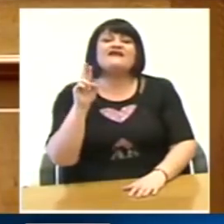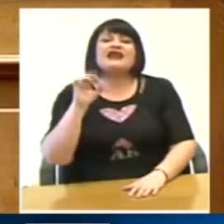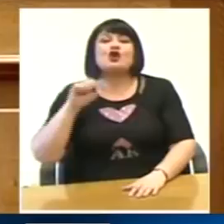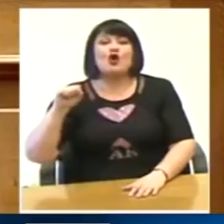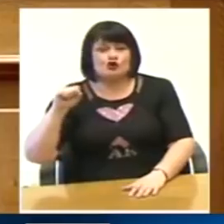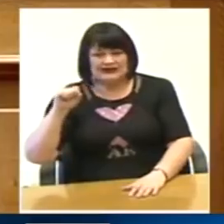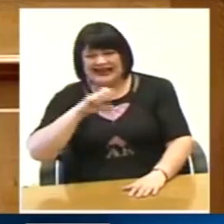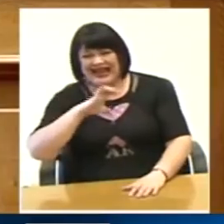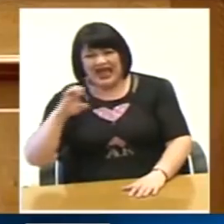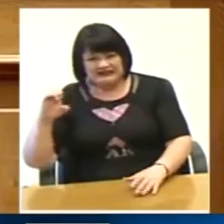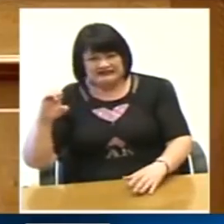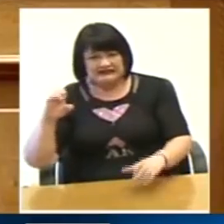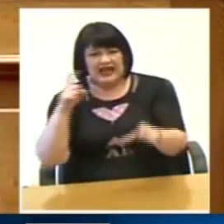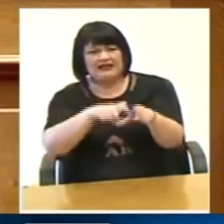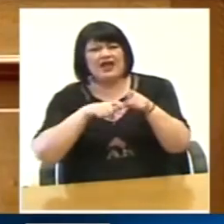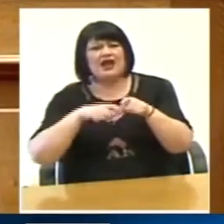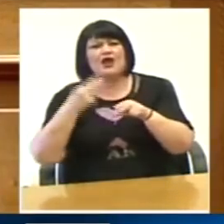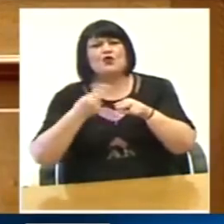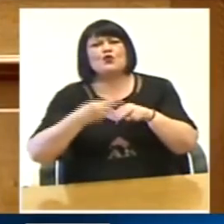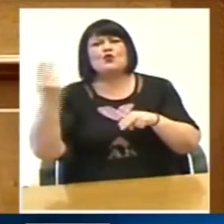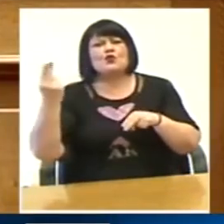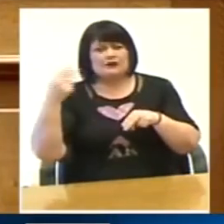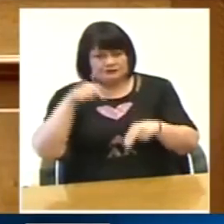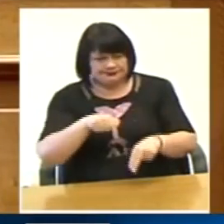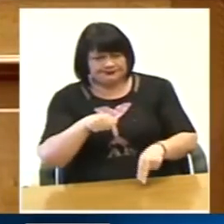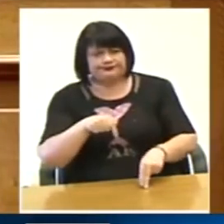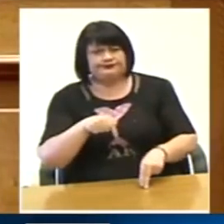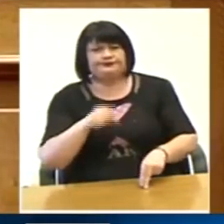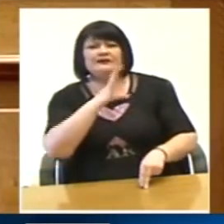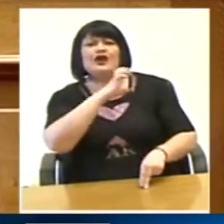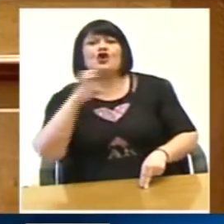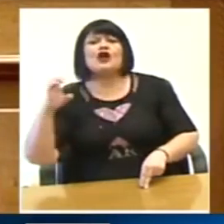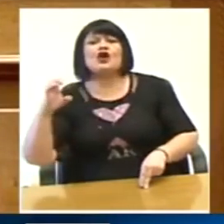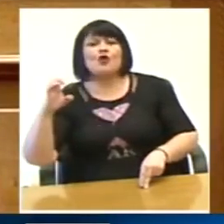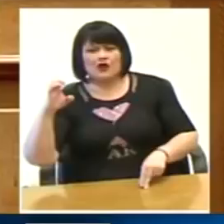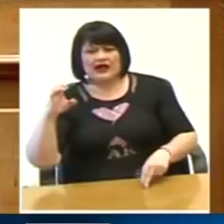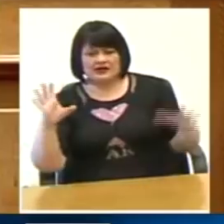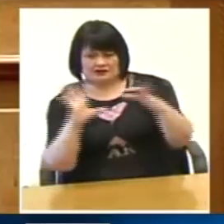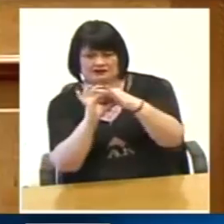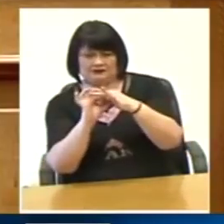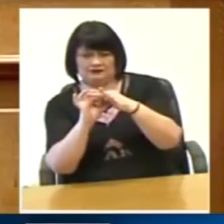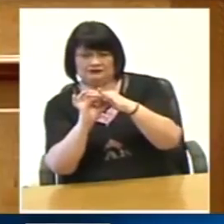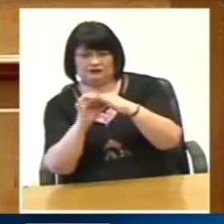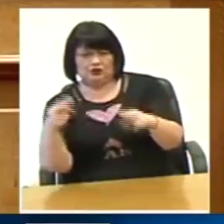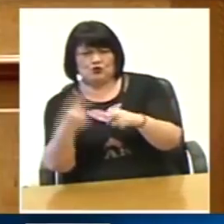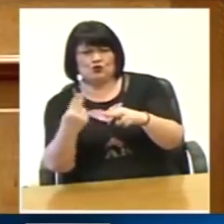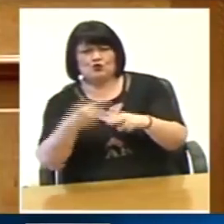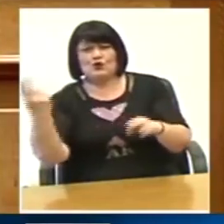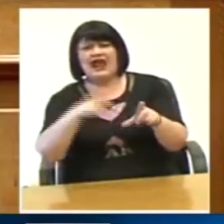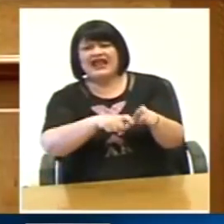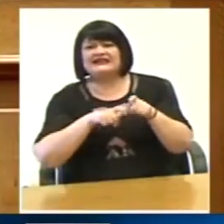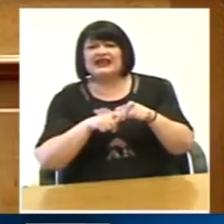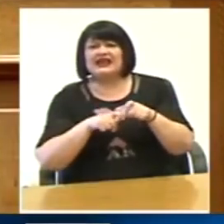μια πολυεθνική, η οποία είναι άμεσα συνδεδεμένη με την Coca-Cola 3Ε, άλλη πολυεθνική, η οποία έχει